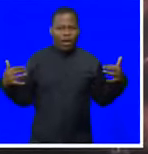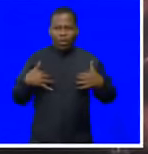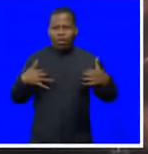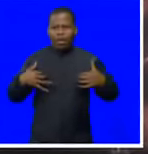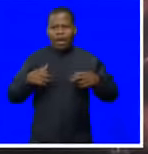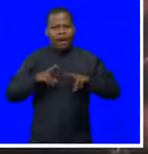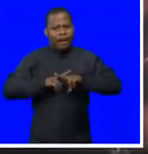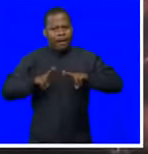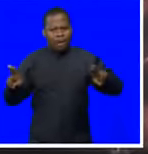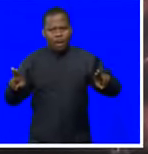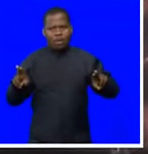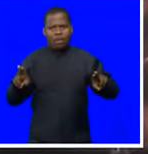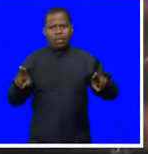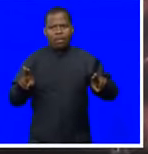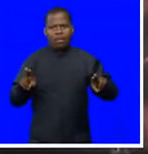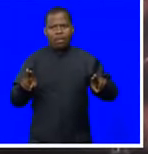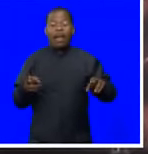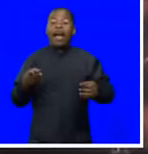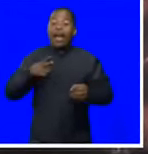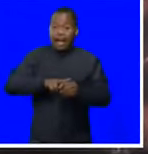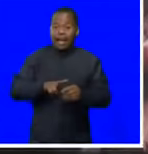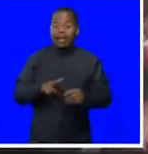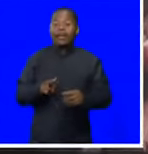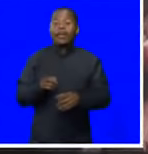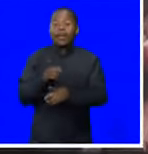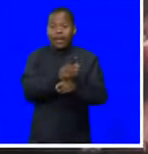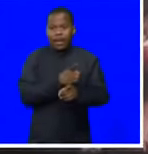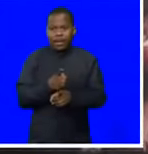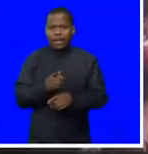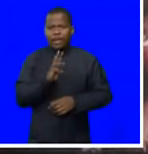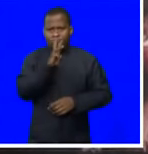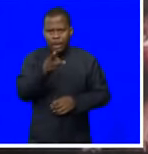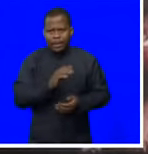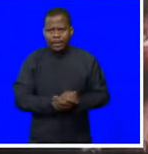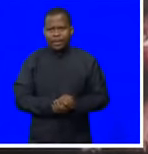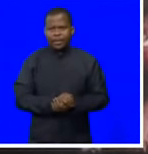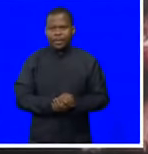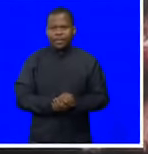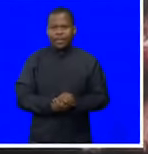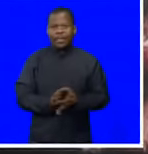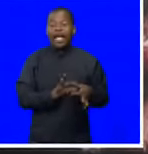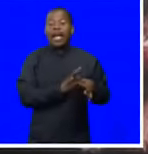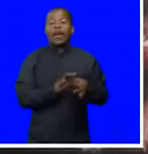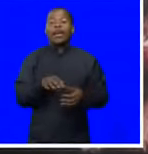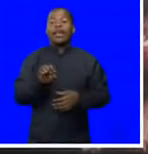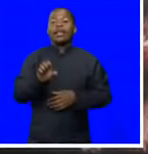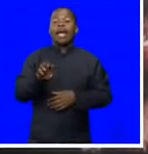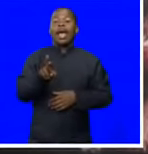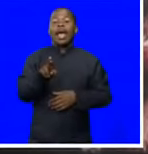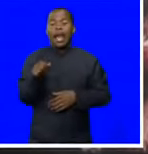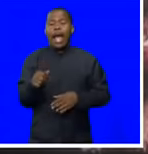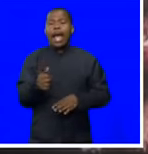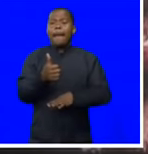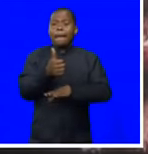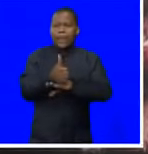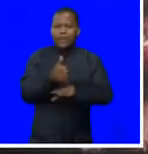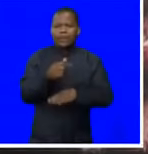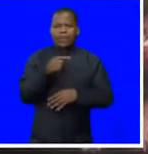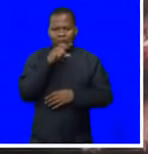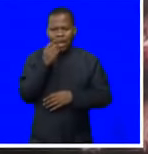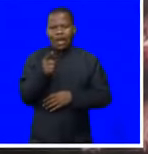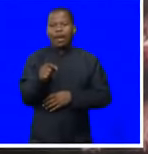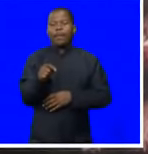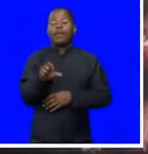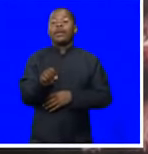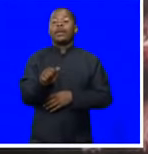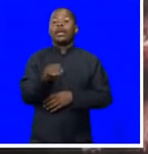kwe climate change kangwane nakho lokho sabesikhulumisa nje openly. Umphathi libandla lelawule mandla kuleli Eswatini Energy Regulatory Authority sikhumbuzo